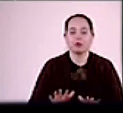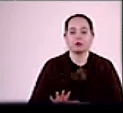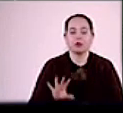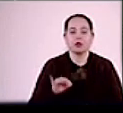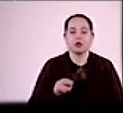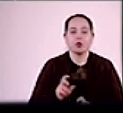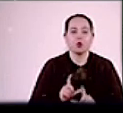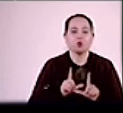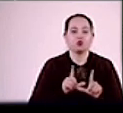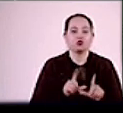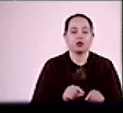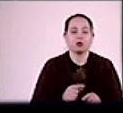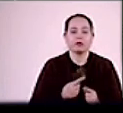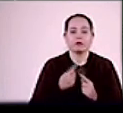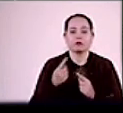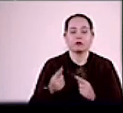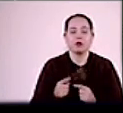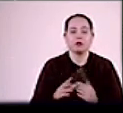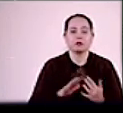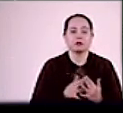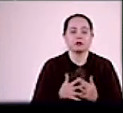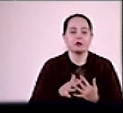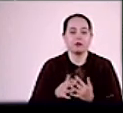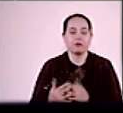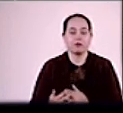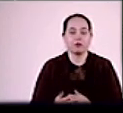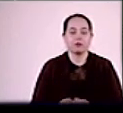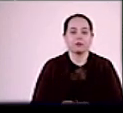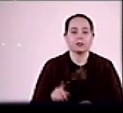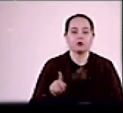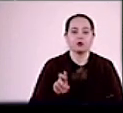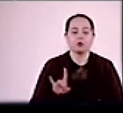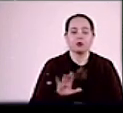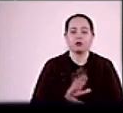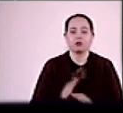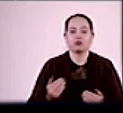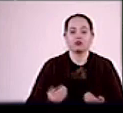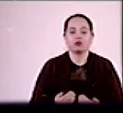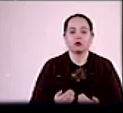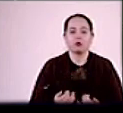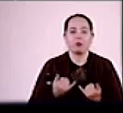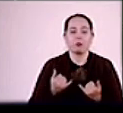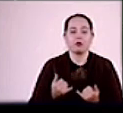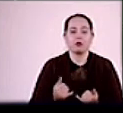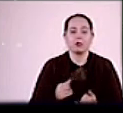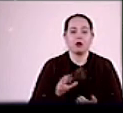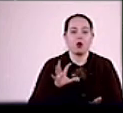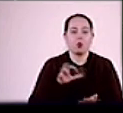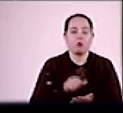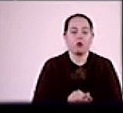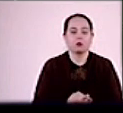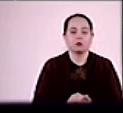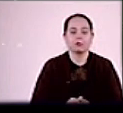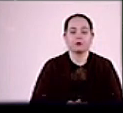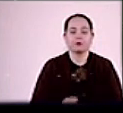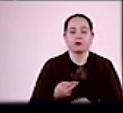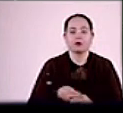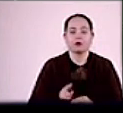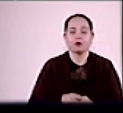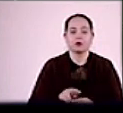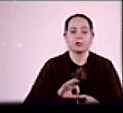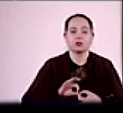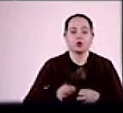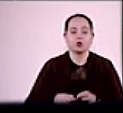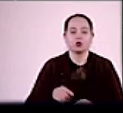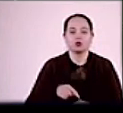и уезжать в дальние деревни, чтобы не жить при оккупантах. Это